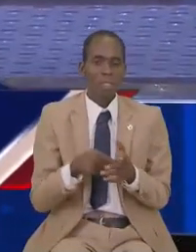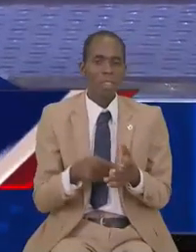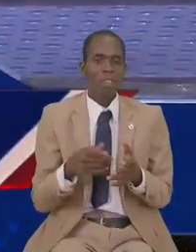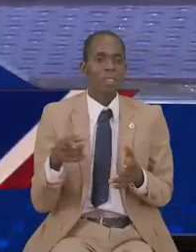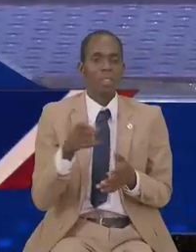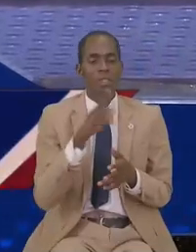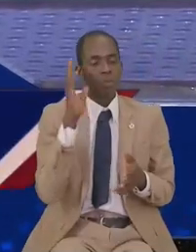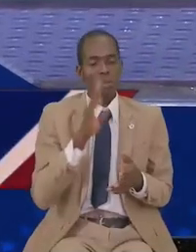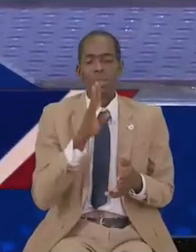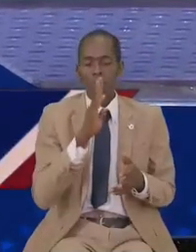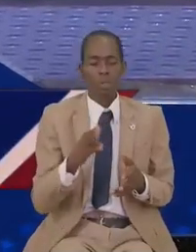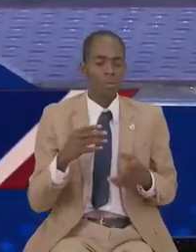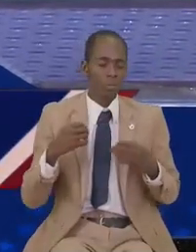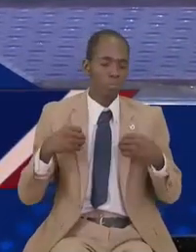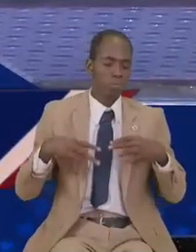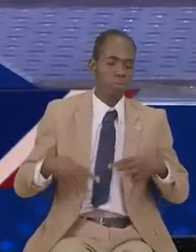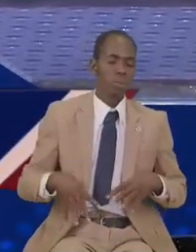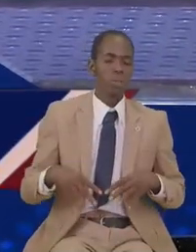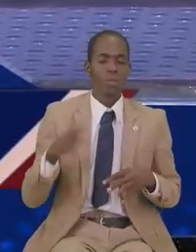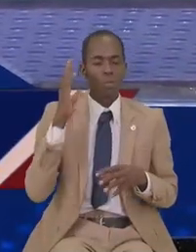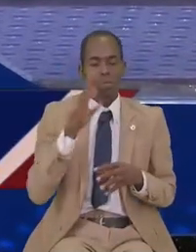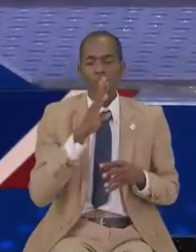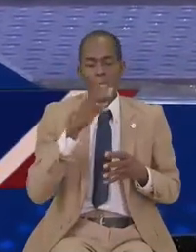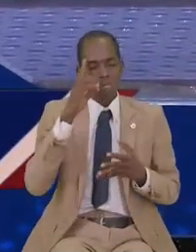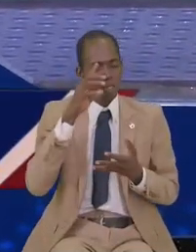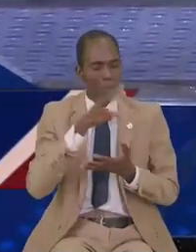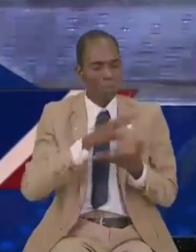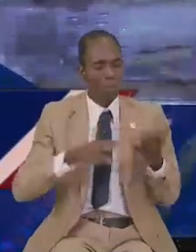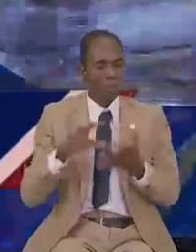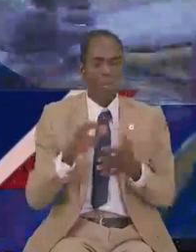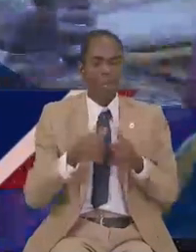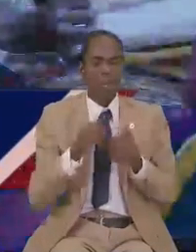pouvait arriver. Ils étaient perplexes, confus,